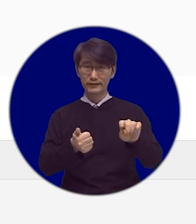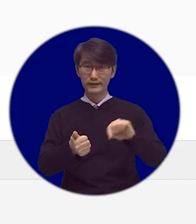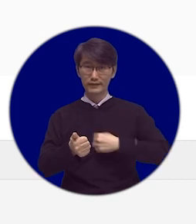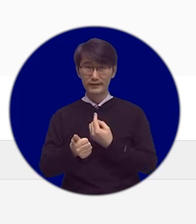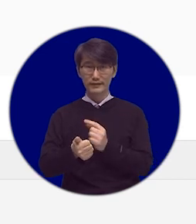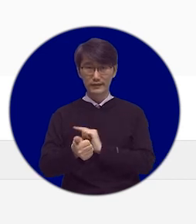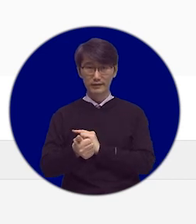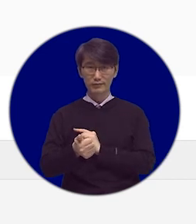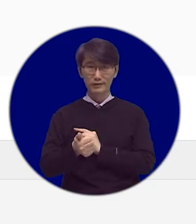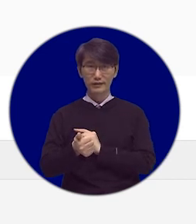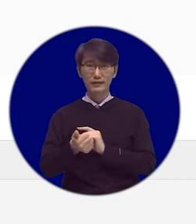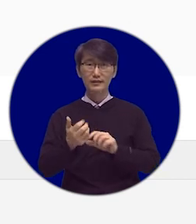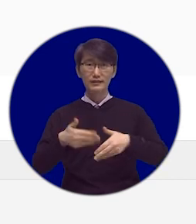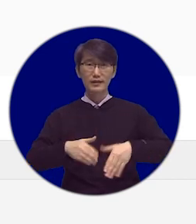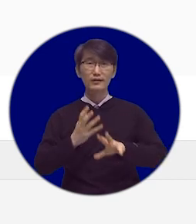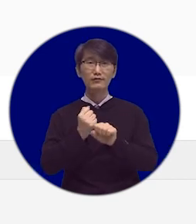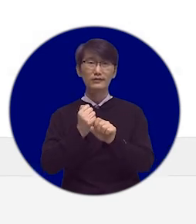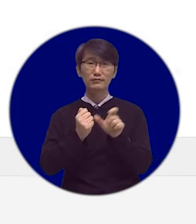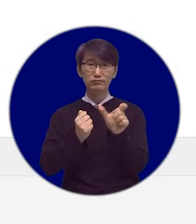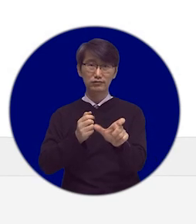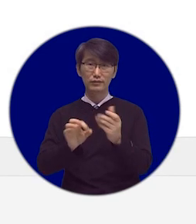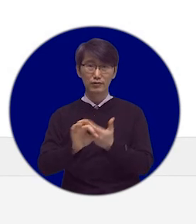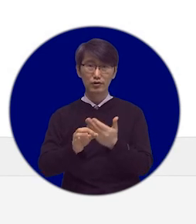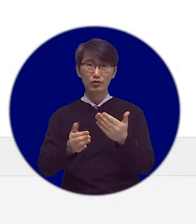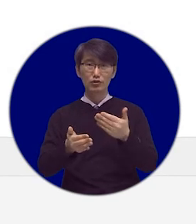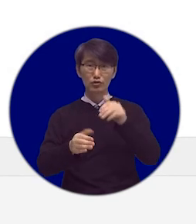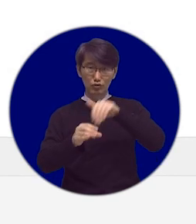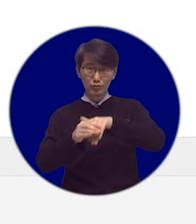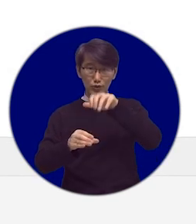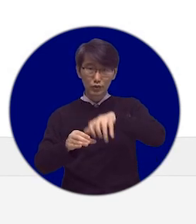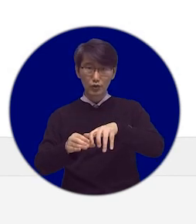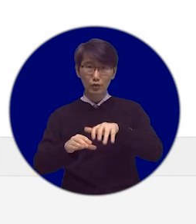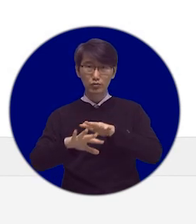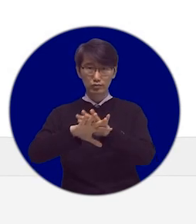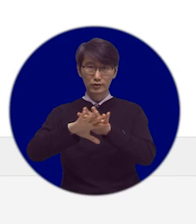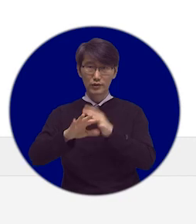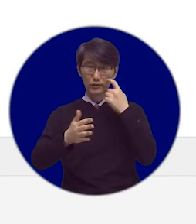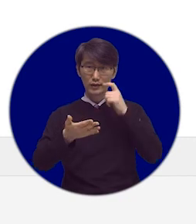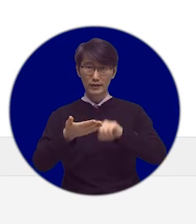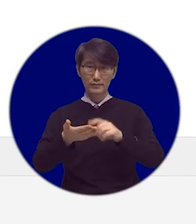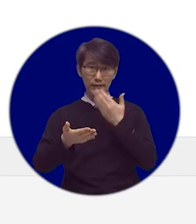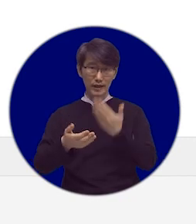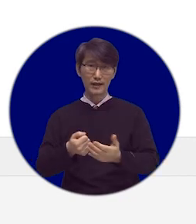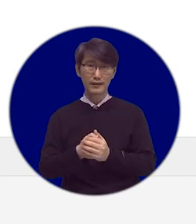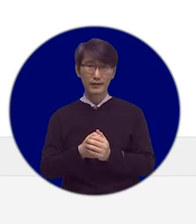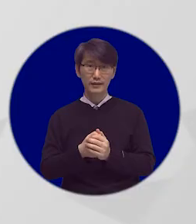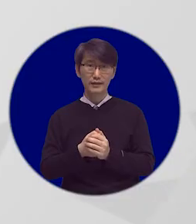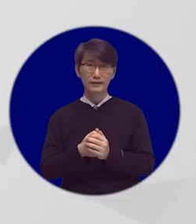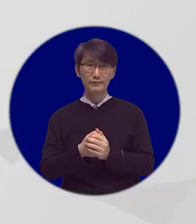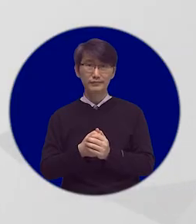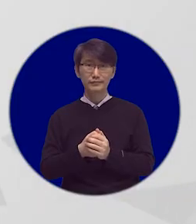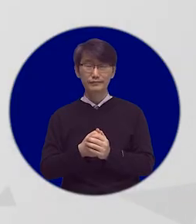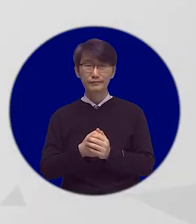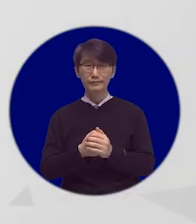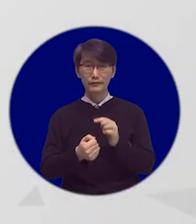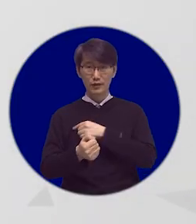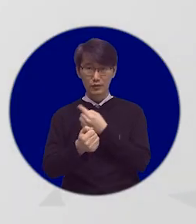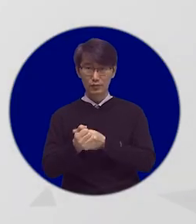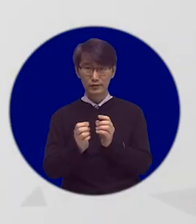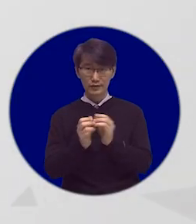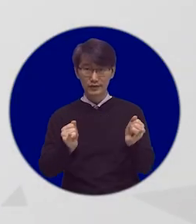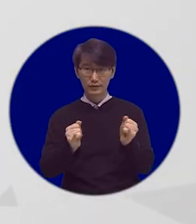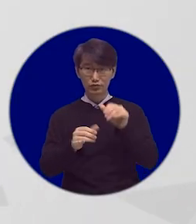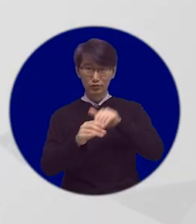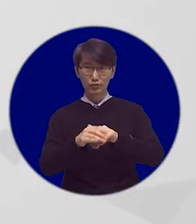본인의 이름과 생년월일을 입력하면 본인의 투표소와 약도를 확인할 수 있는데요. 선거인이